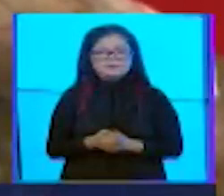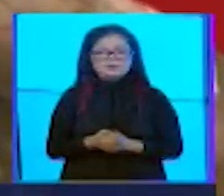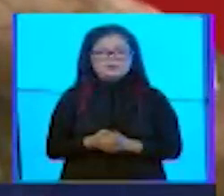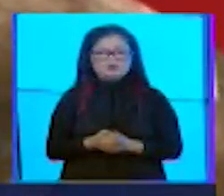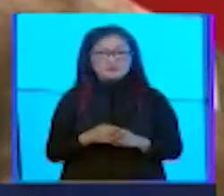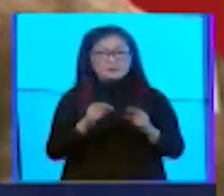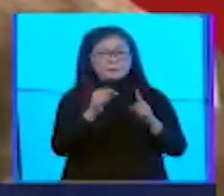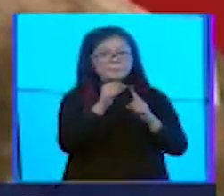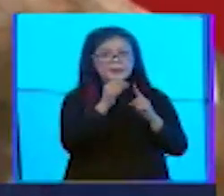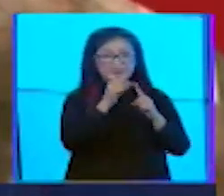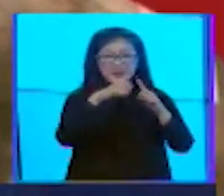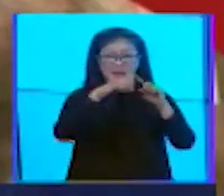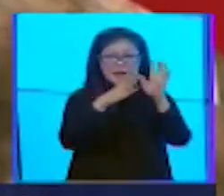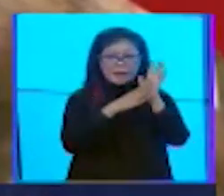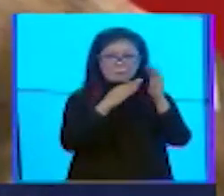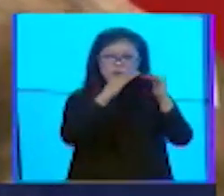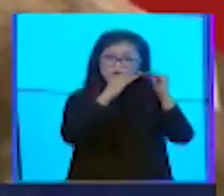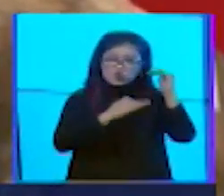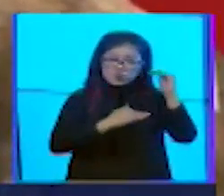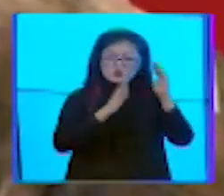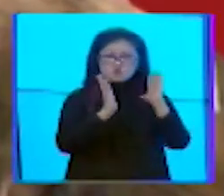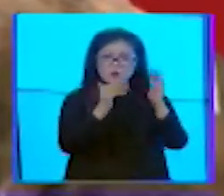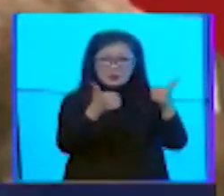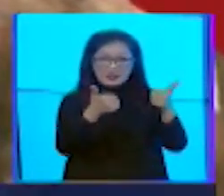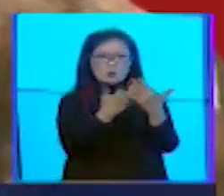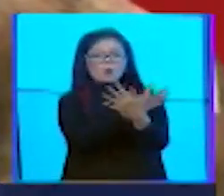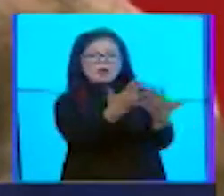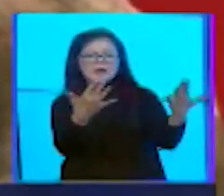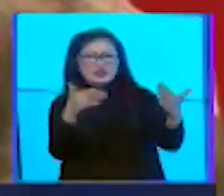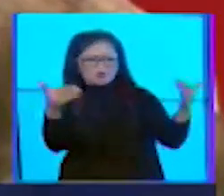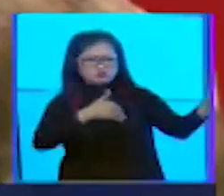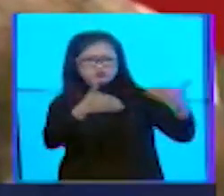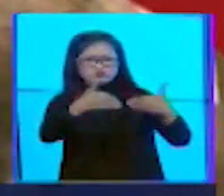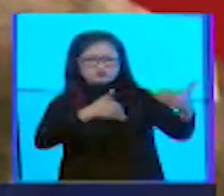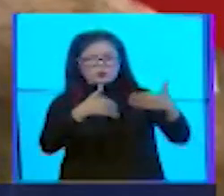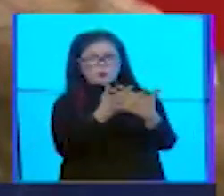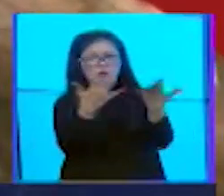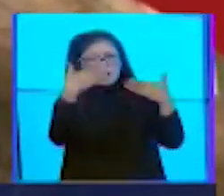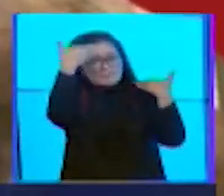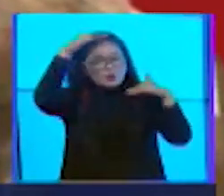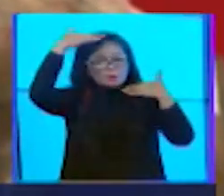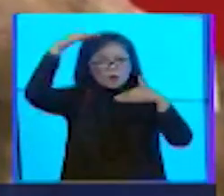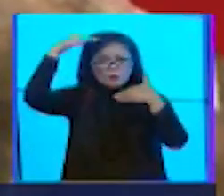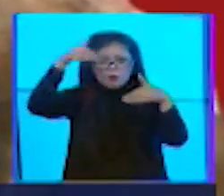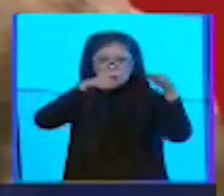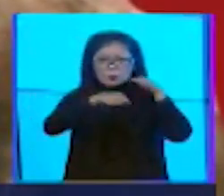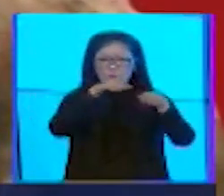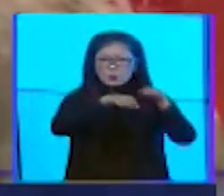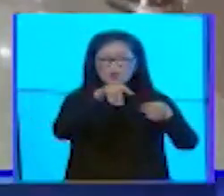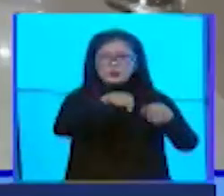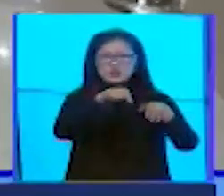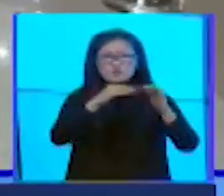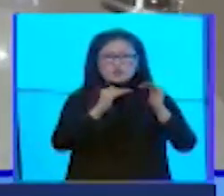pusat perbelanjaan, tingkat kunjungan bergerak naik terus sampai dengan saat ini, tetapi naiknya itu secara bertahap